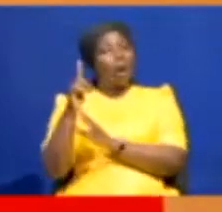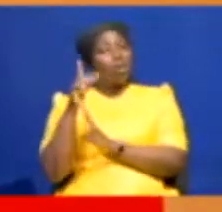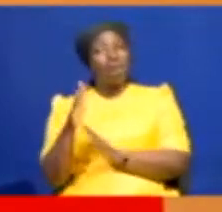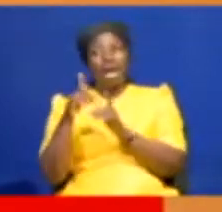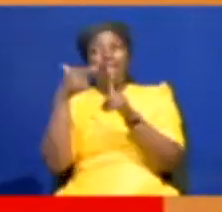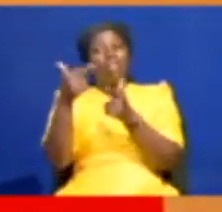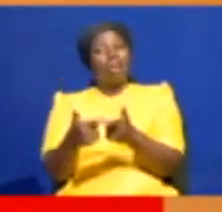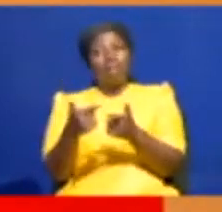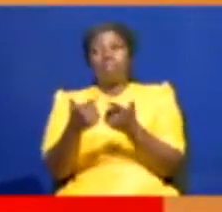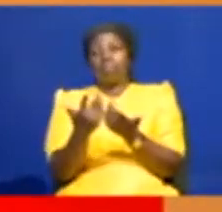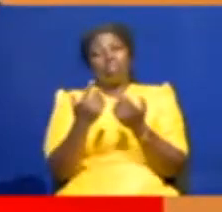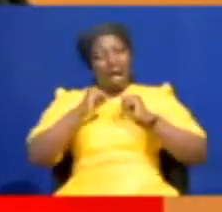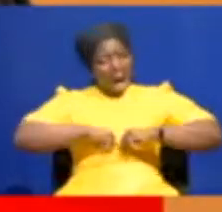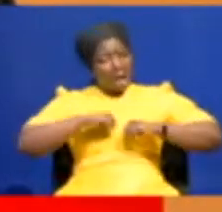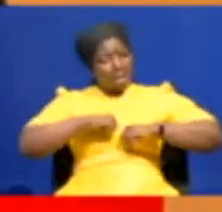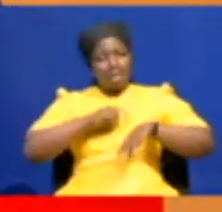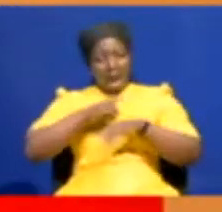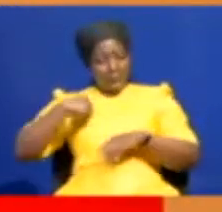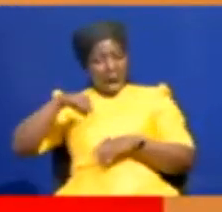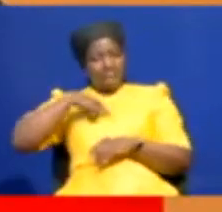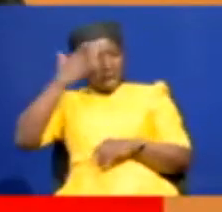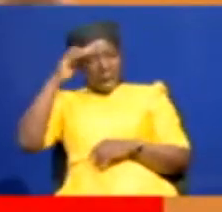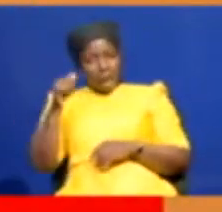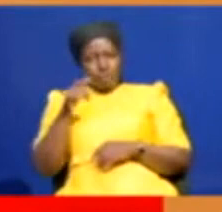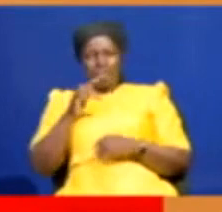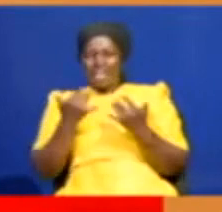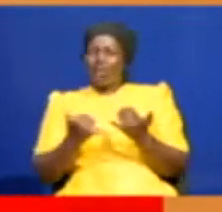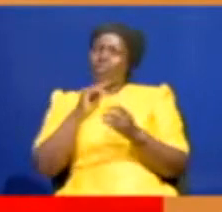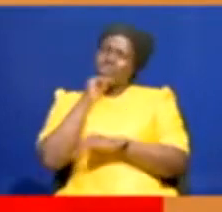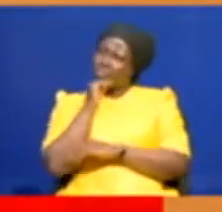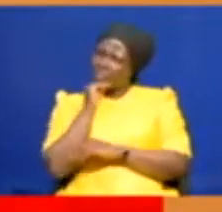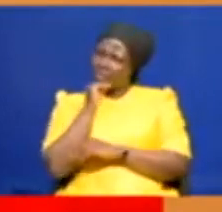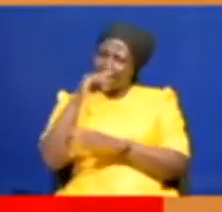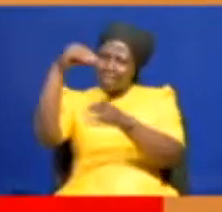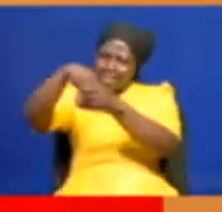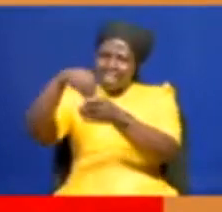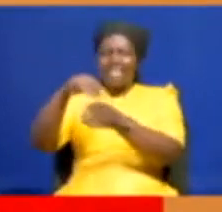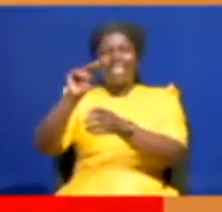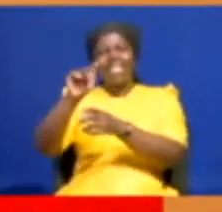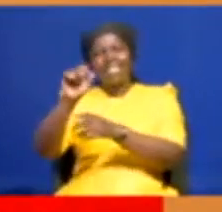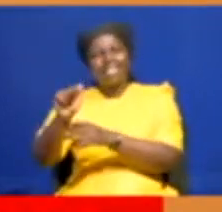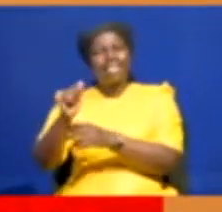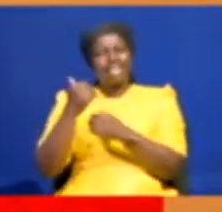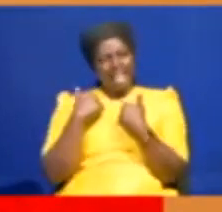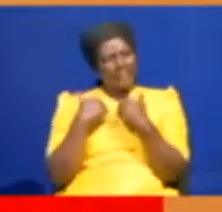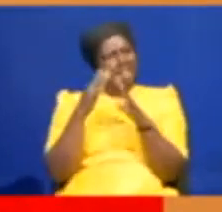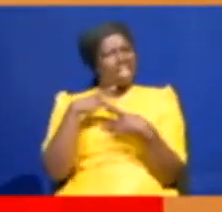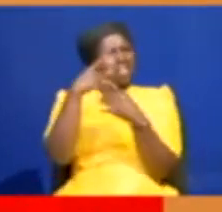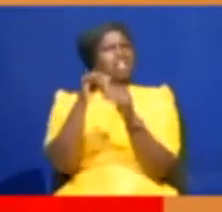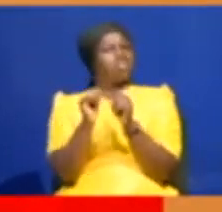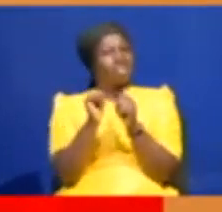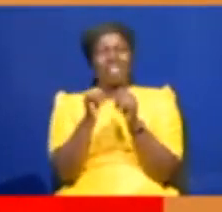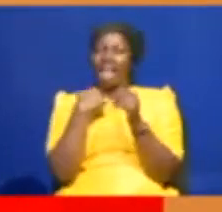wanaweka consent kama sisi hatujui. Sasa tunajiuliza ni interest gani iko pale. Kuna interest nyingi, na watu wanafikiria mambo ya pesa,